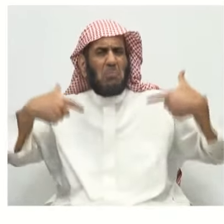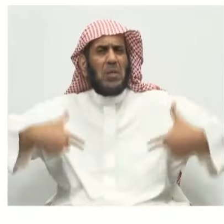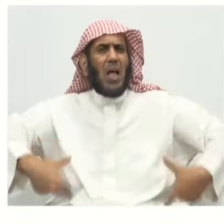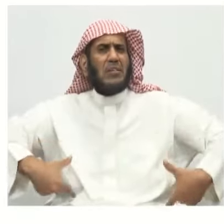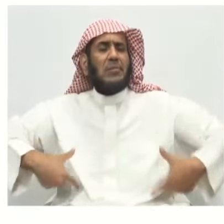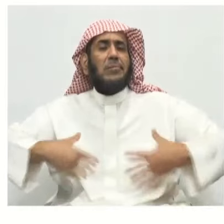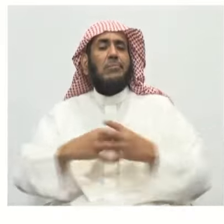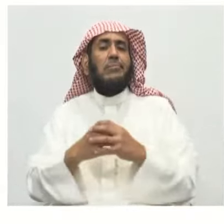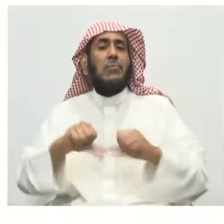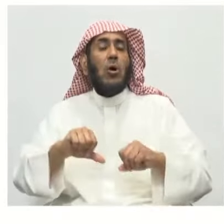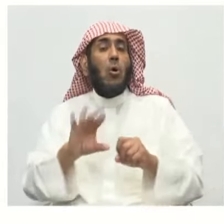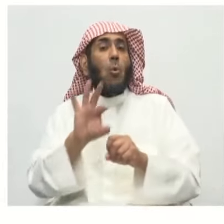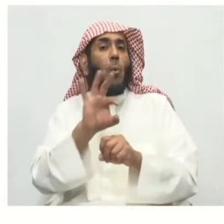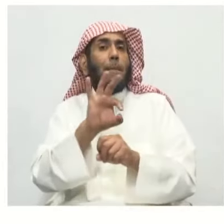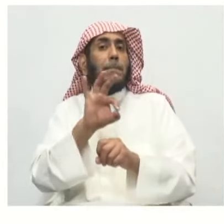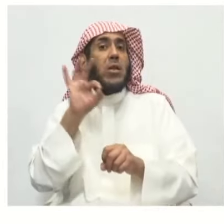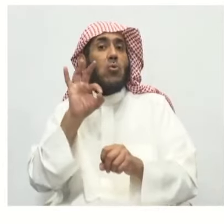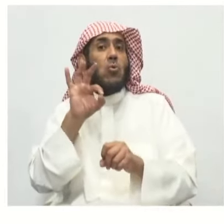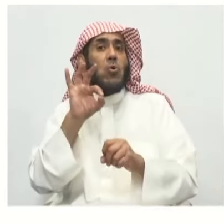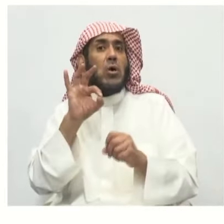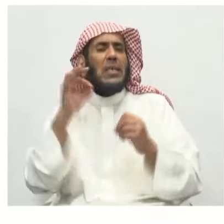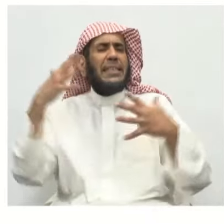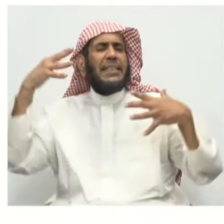والابدان ومنه ماذا